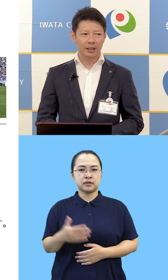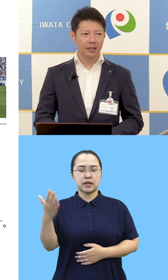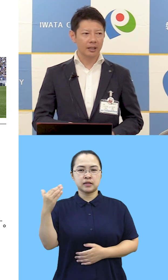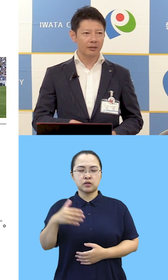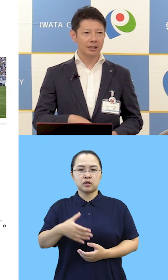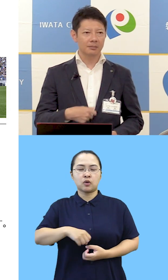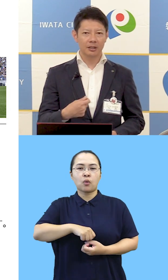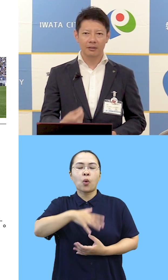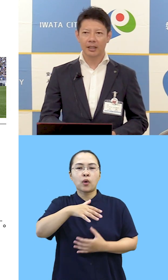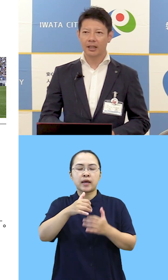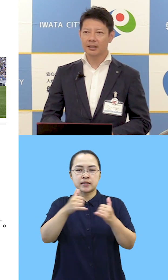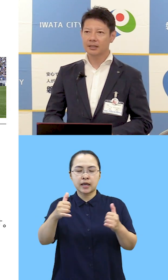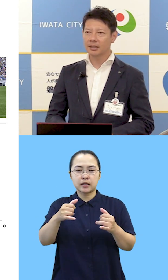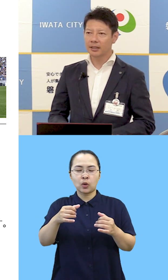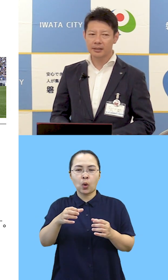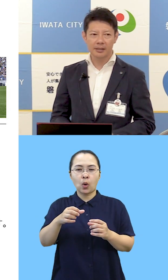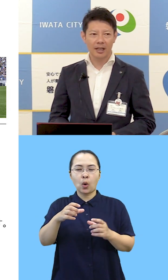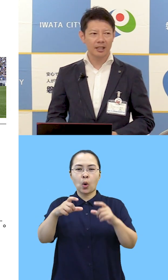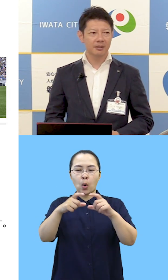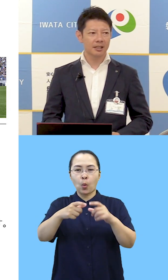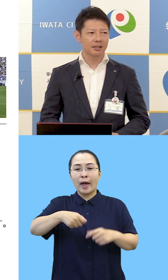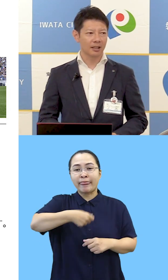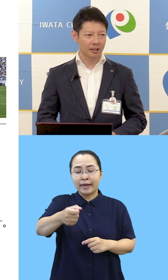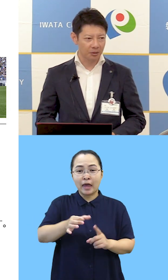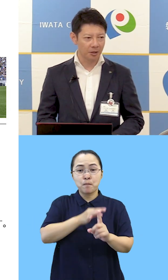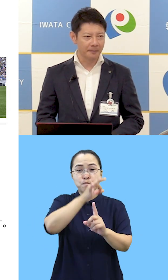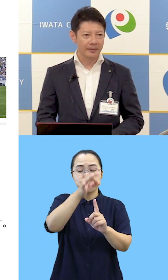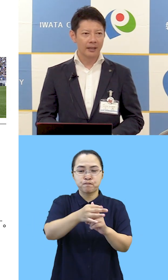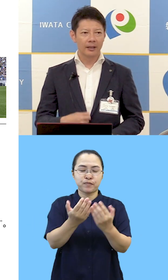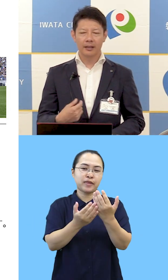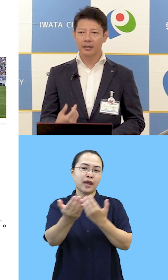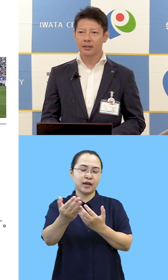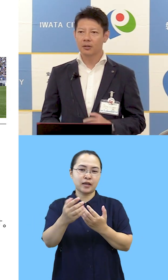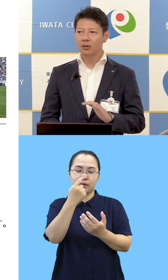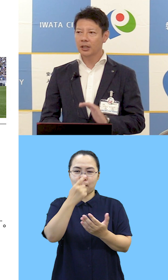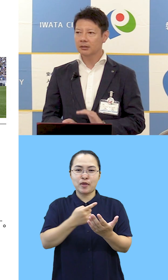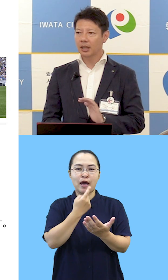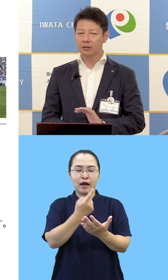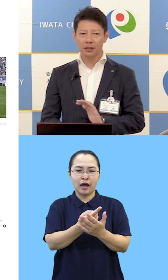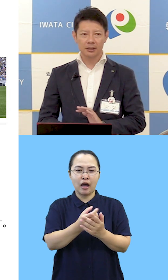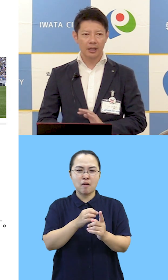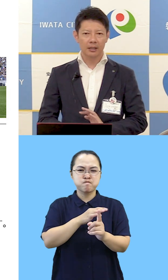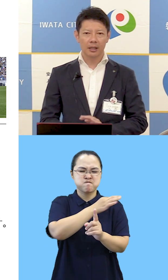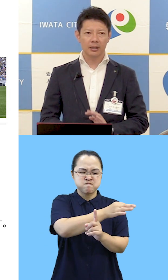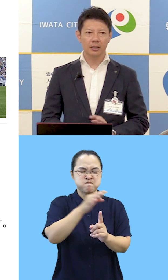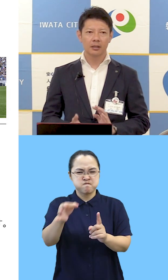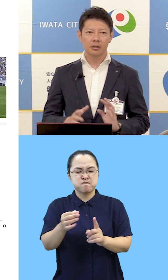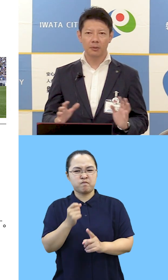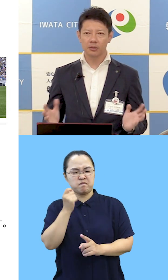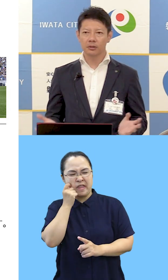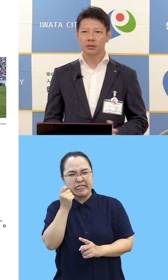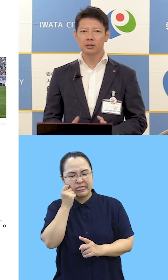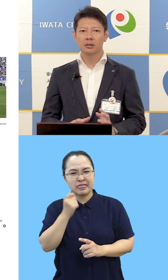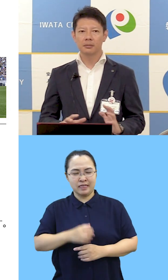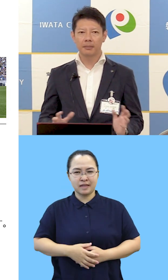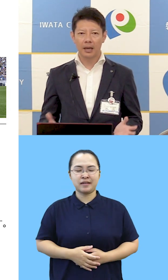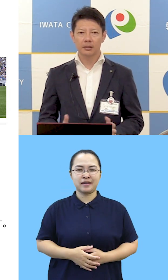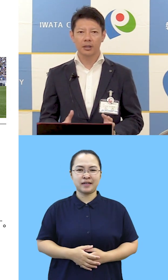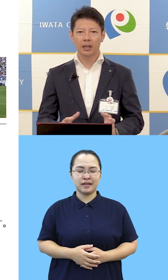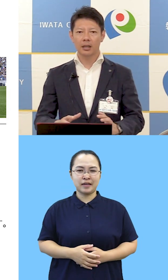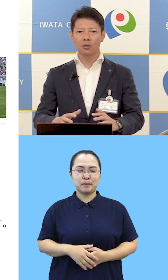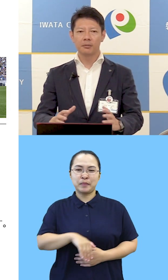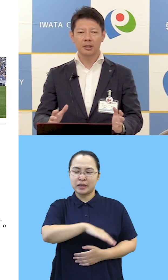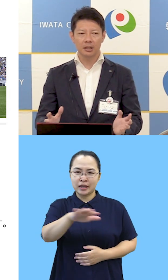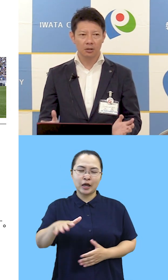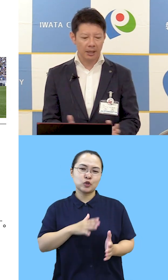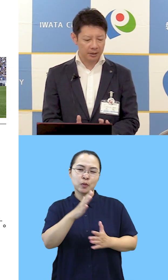ニアの輪投げ大会、私も行って輪投げやらせていただいて全然入りませんでしたけれども、老若男女ですね、スポーツをする場、